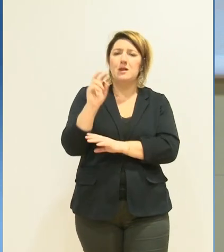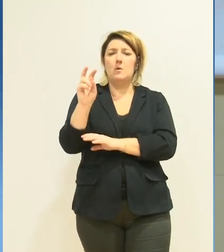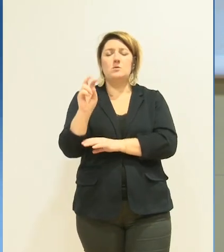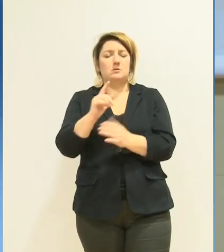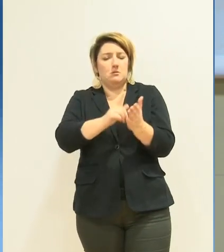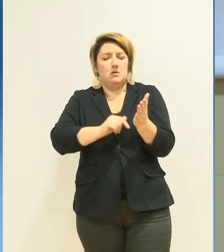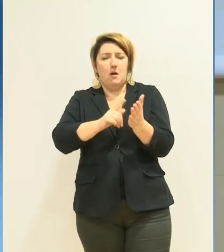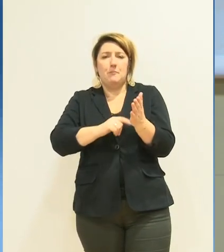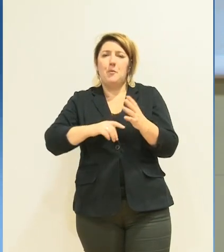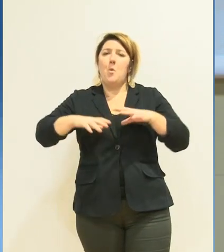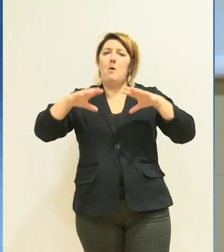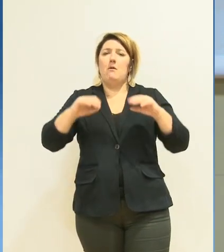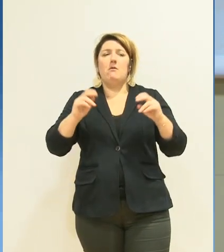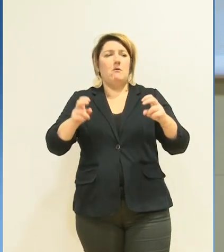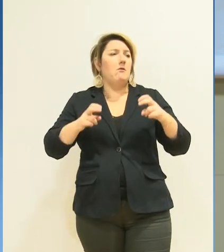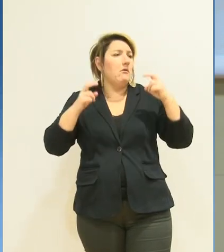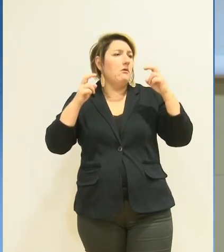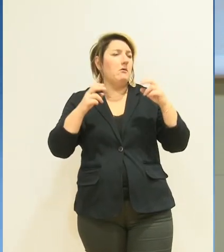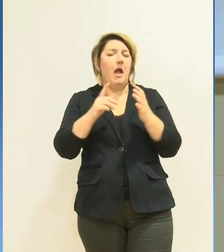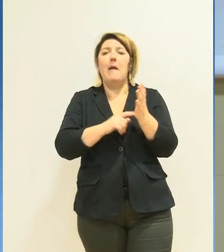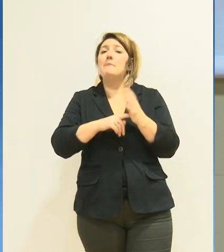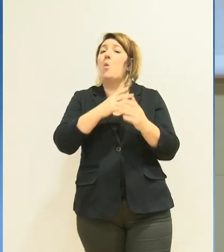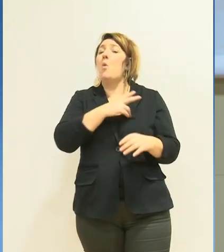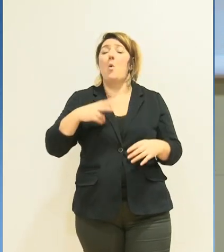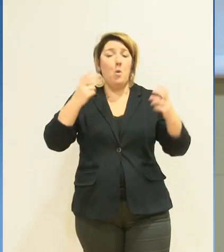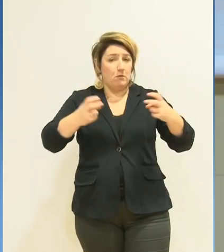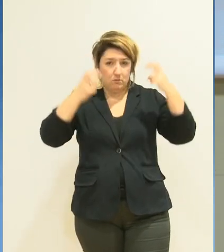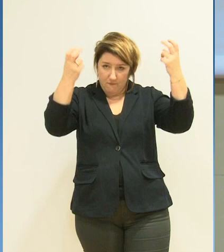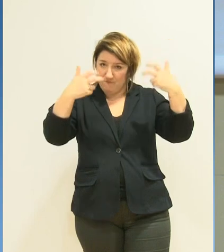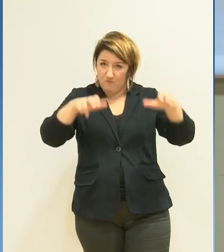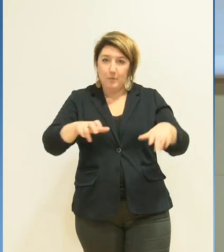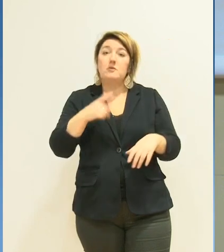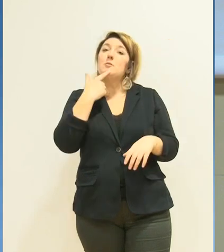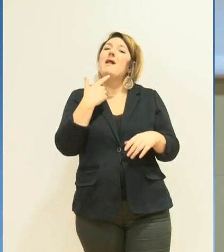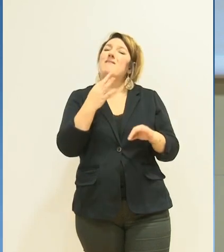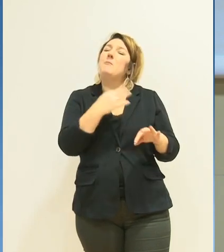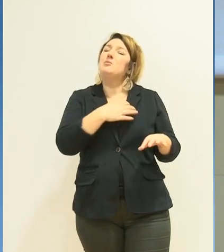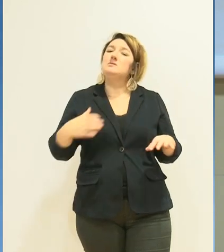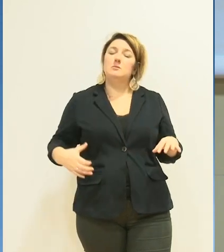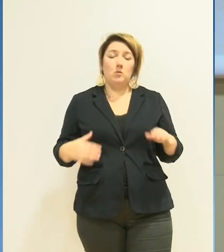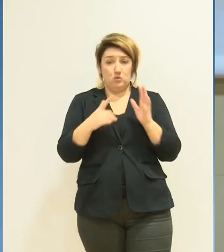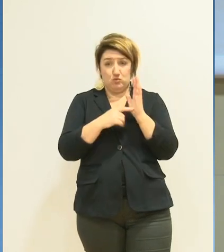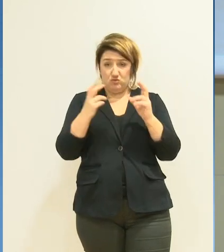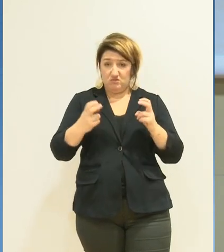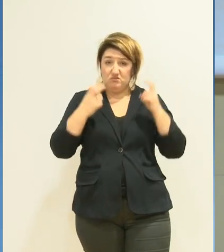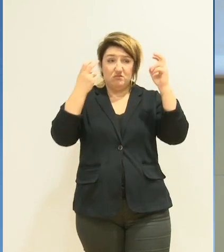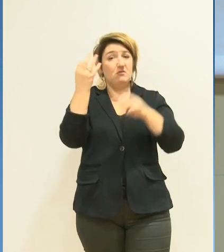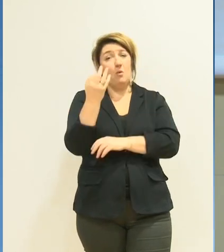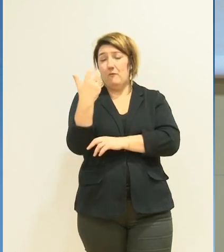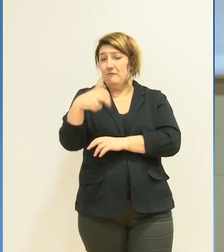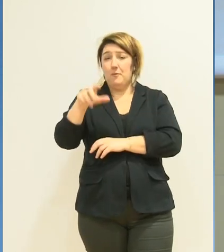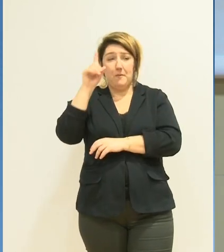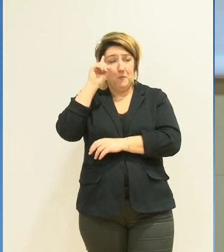locaux l'étau municipaux des impôts locaux parce que oui ces impôts sont problématiques